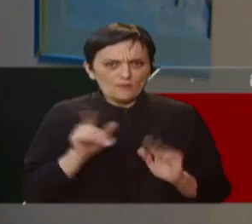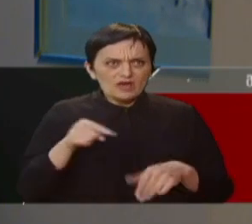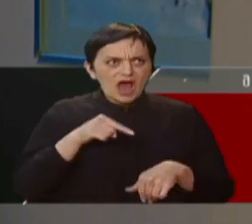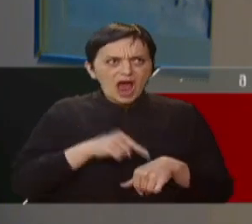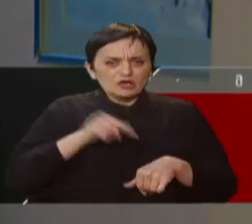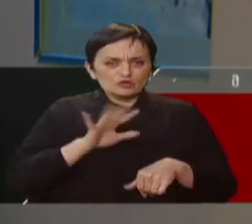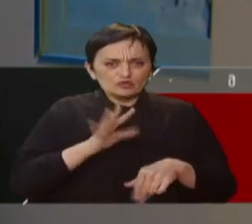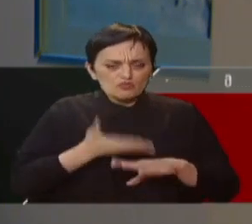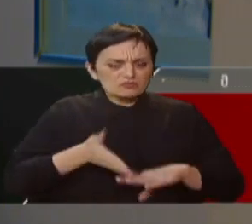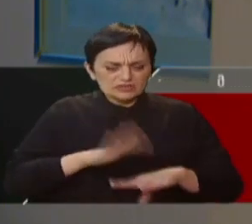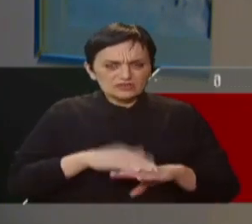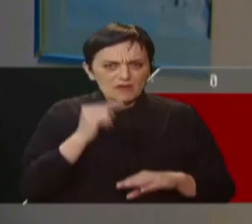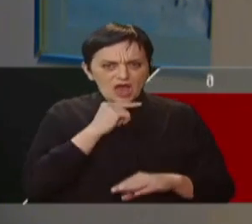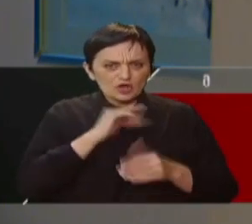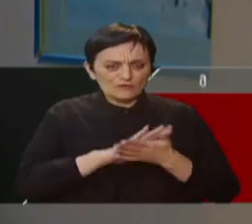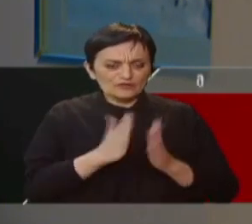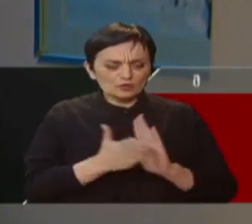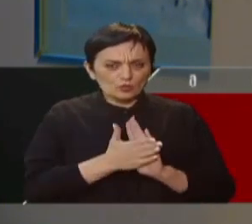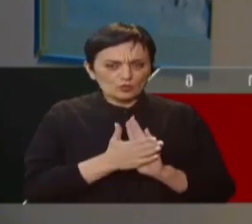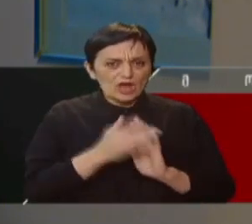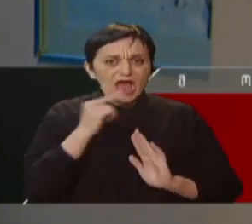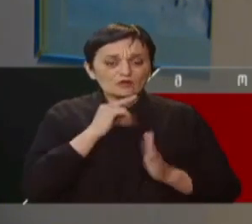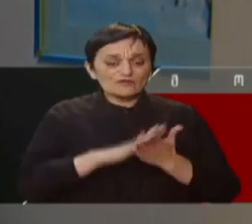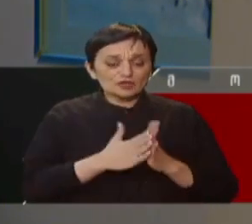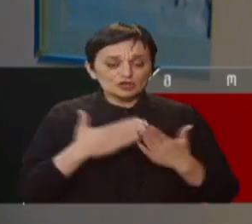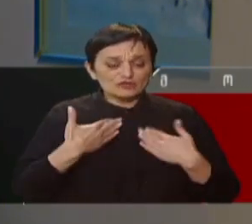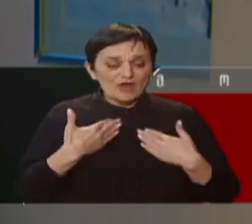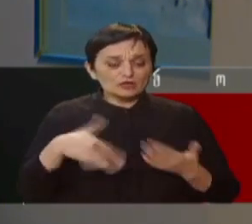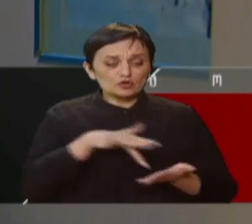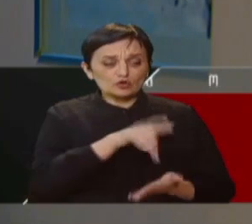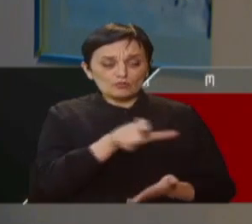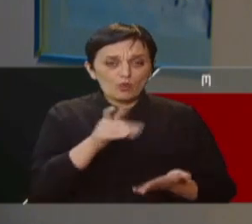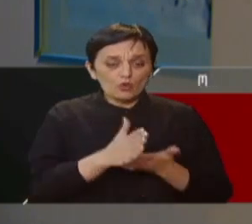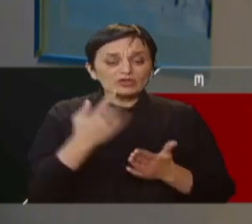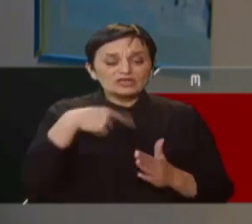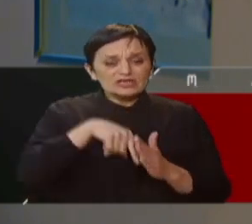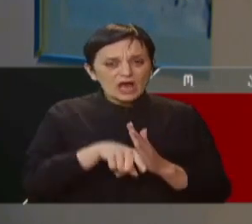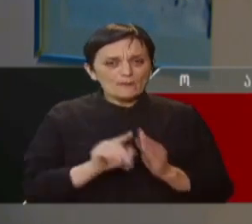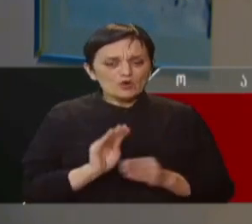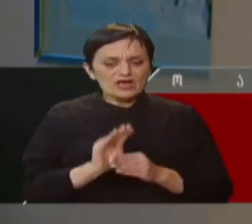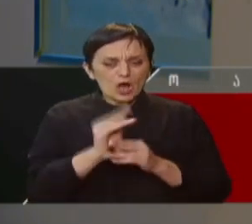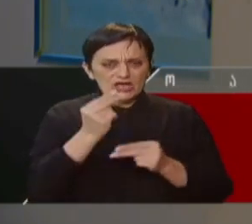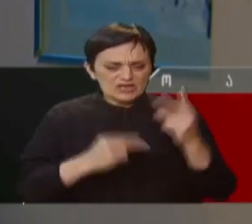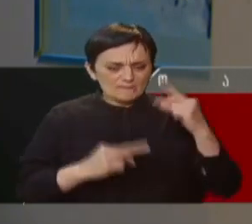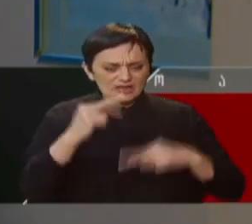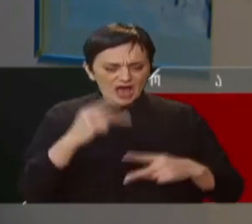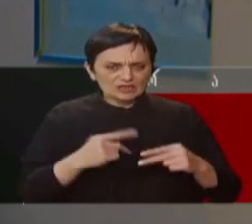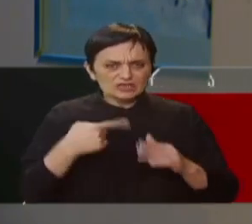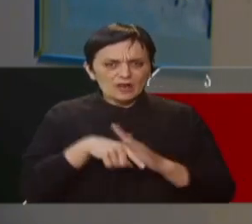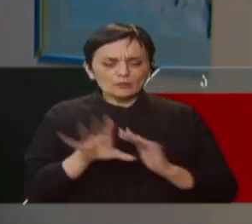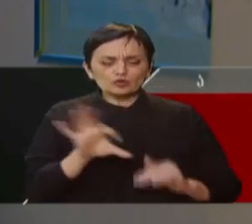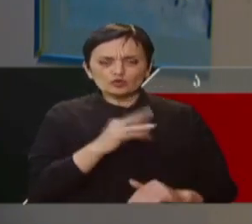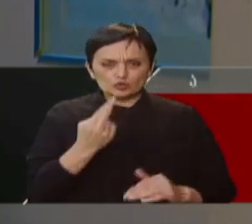Grznobs, Zime, Economicul Vitalebas, Economicul Vitalebas, Cheni Mukala, Kebiari, Gamul din Regaz, din Inflecida, Gamul din